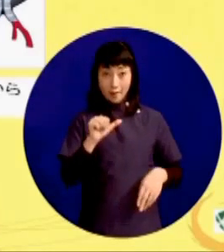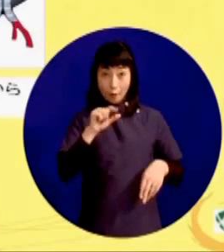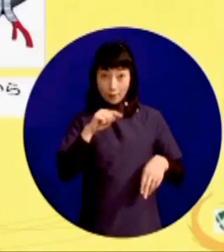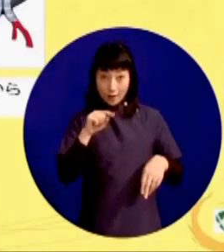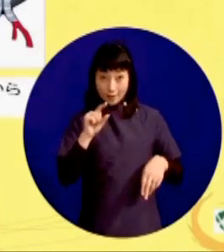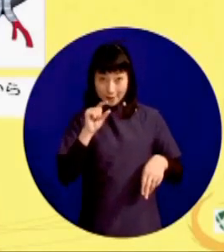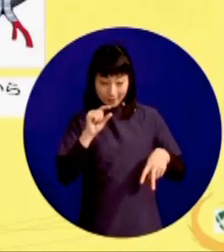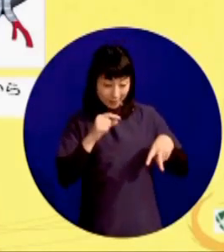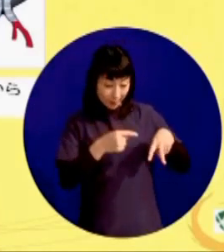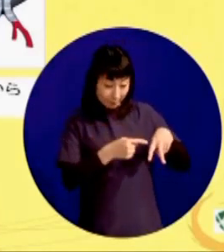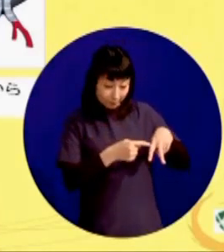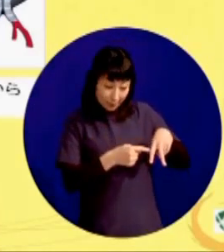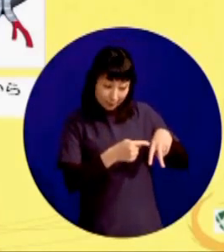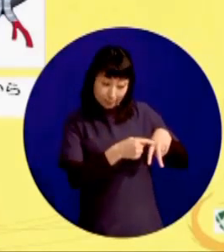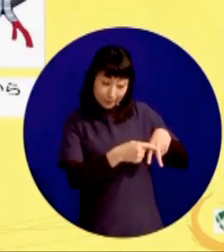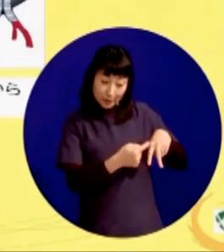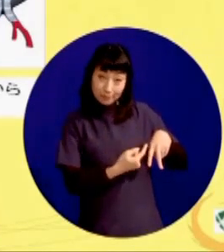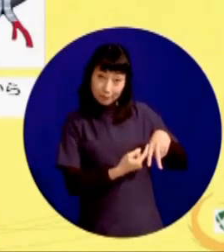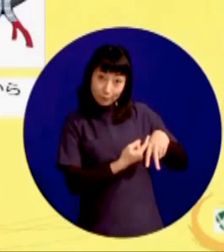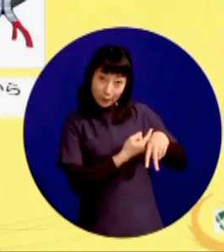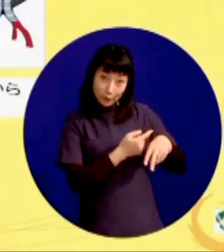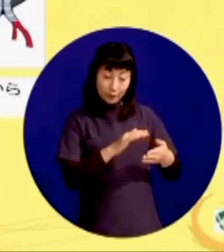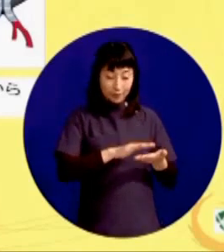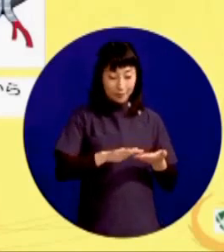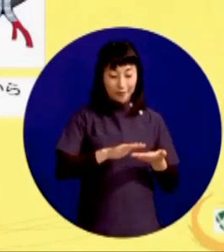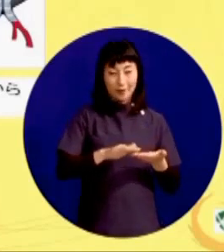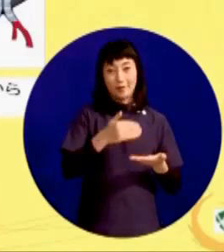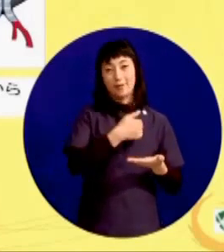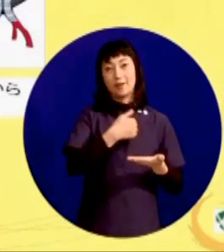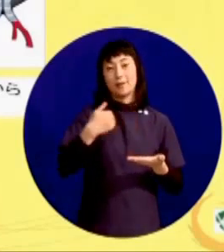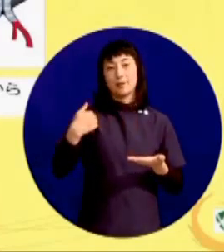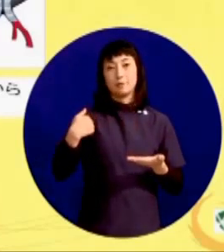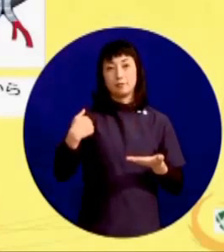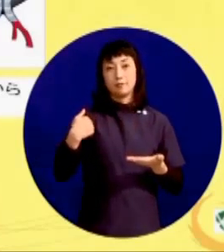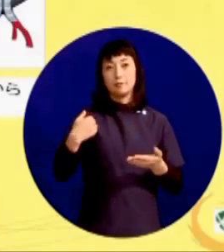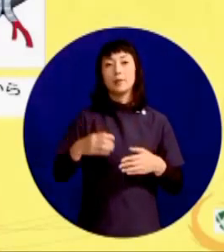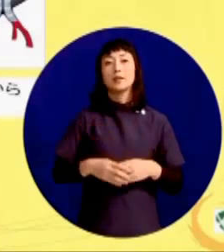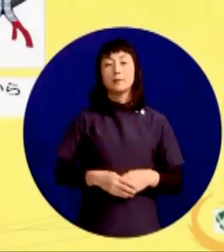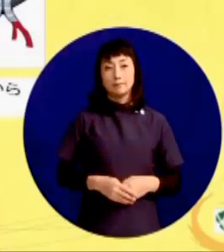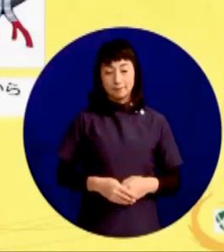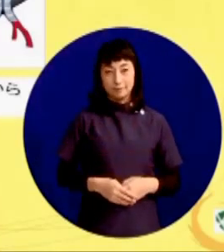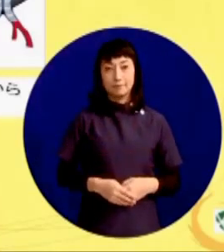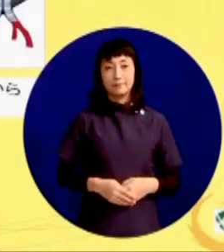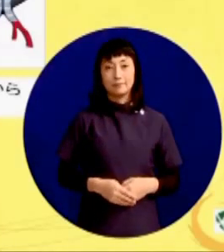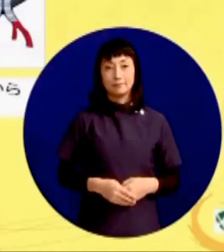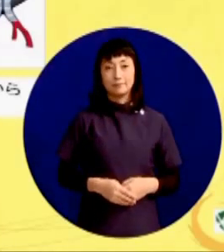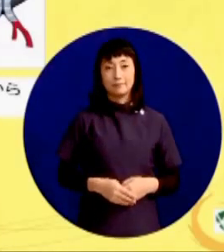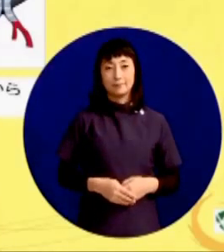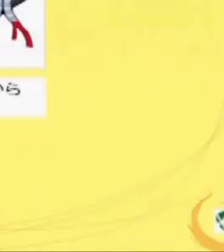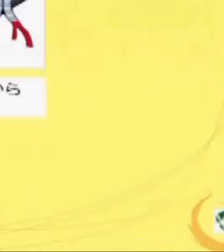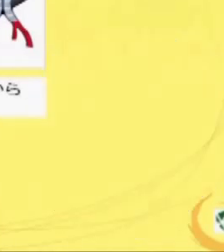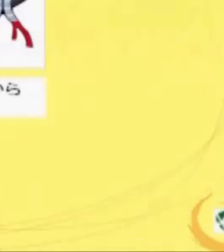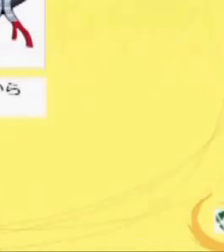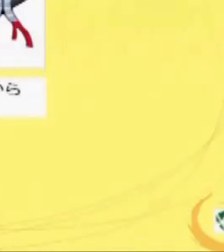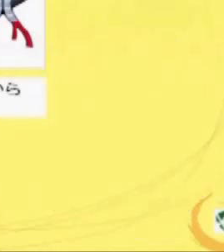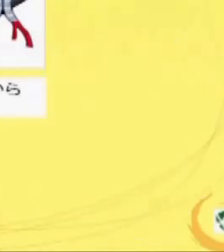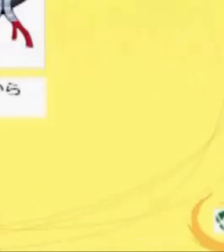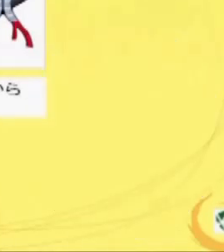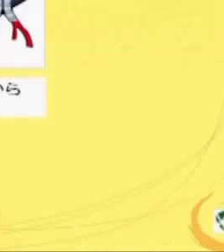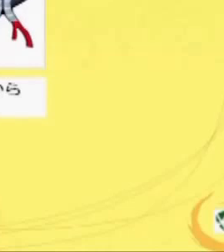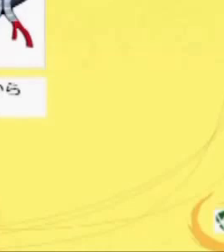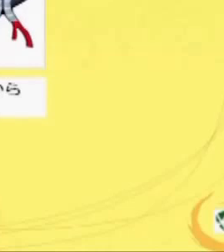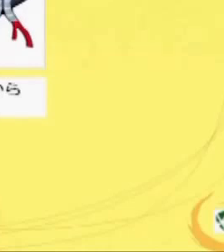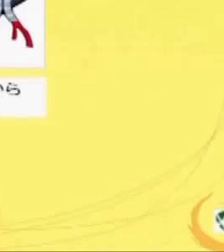5cm程度切開するだけで行います丈夫な人工血管を血管の中